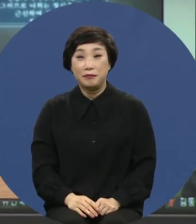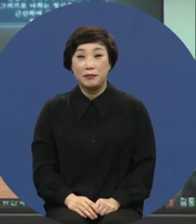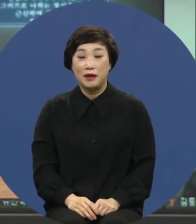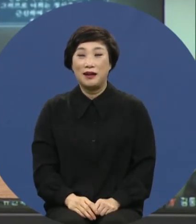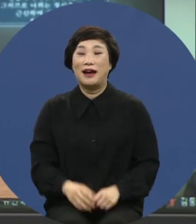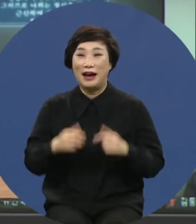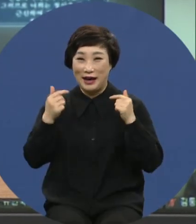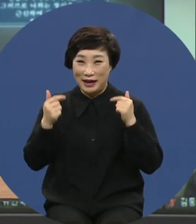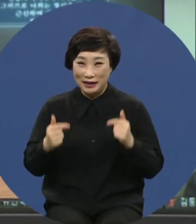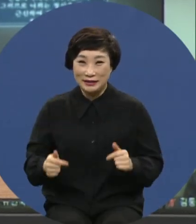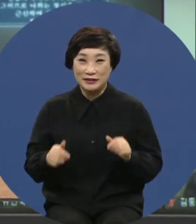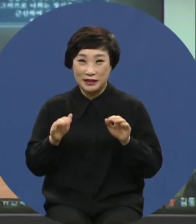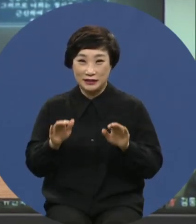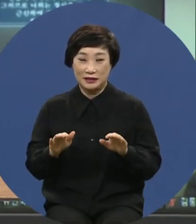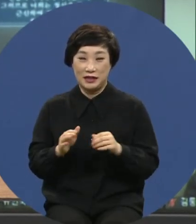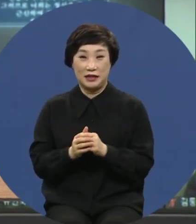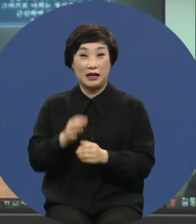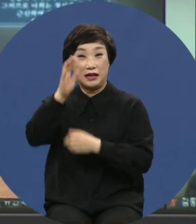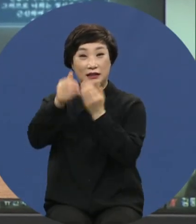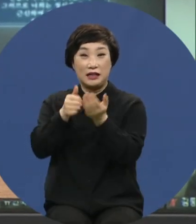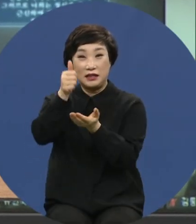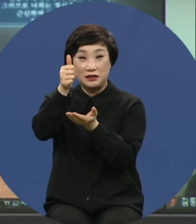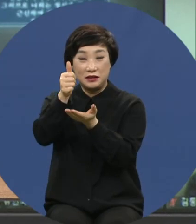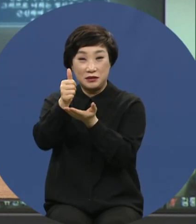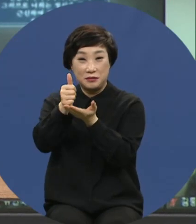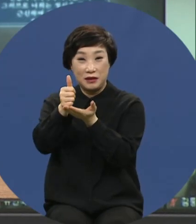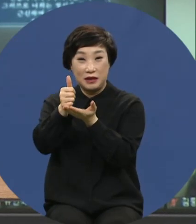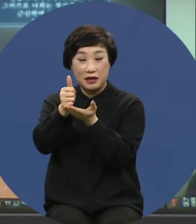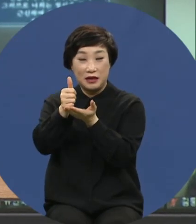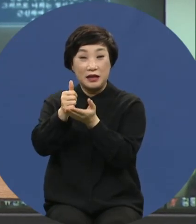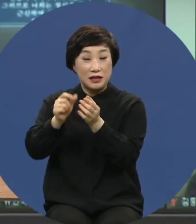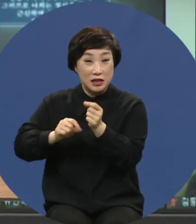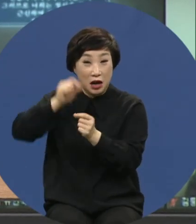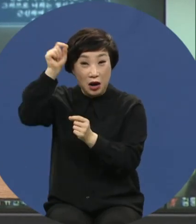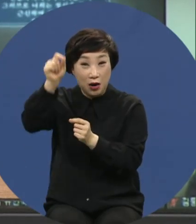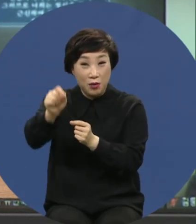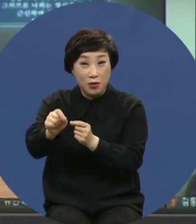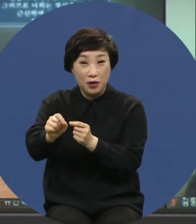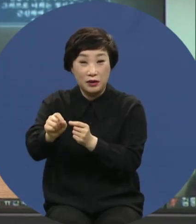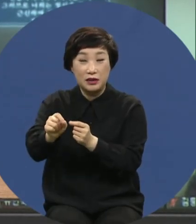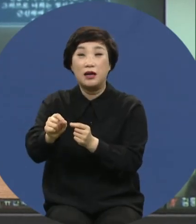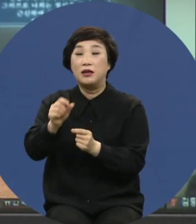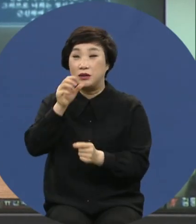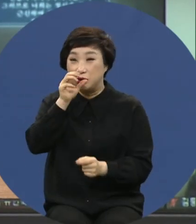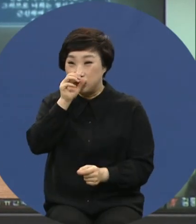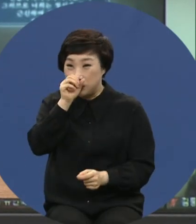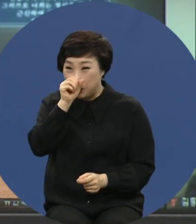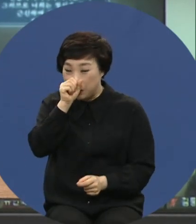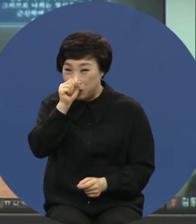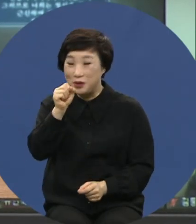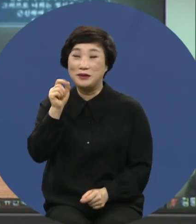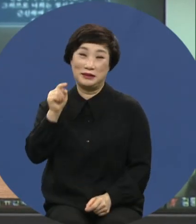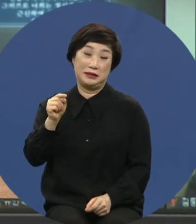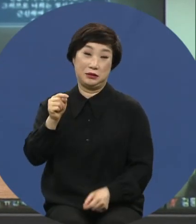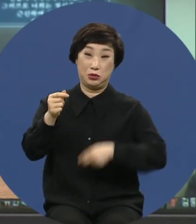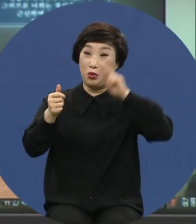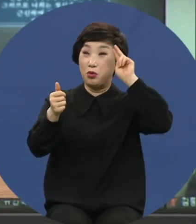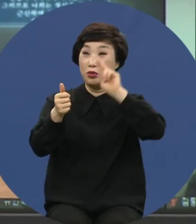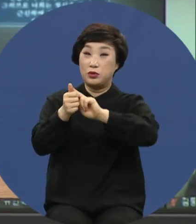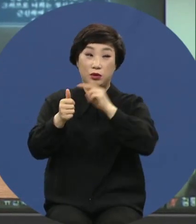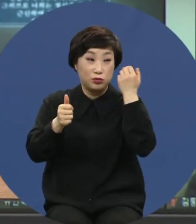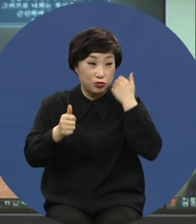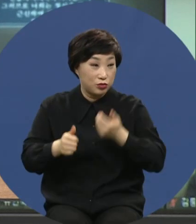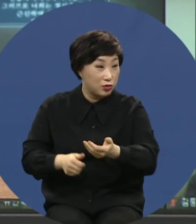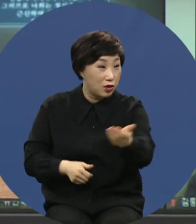그러므로 언제든지 하나님의 영원하신 선하심에 도전하는